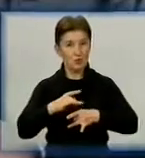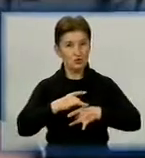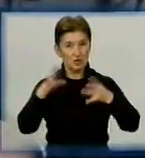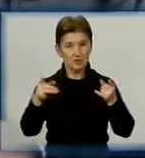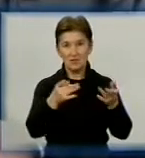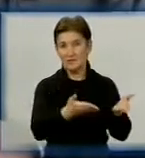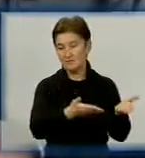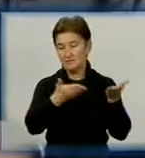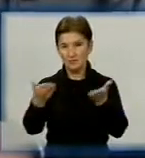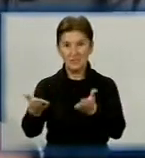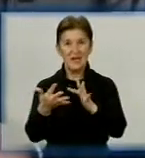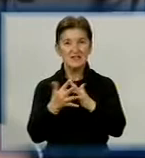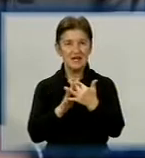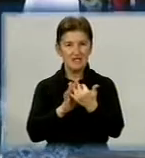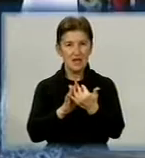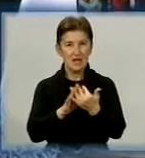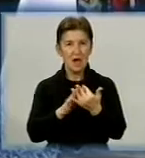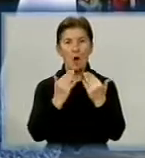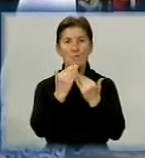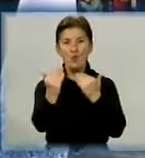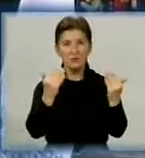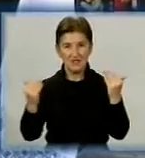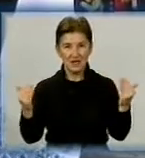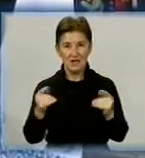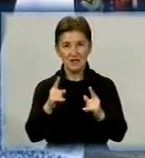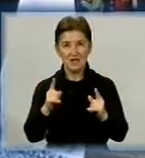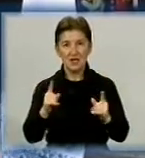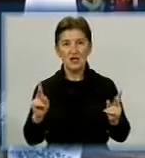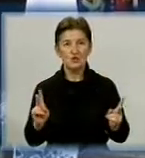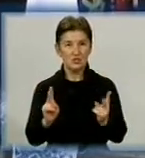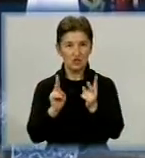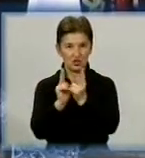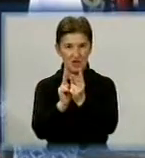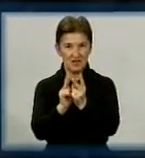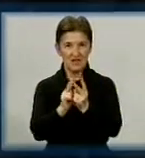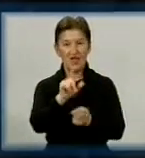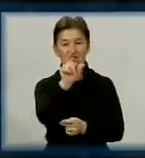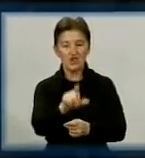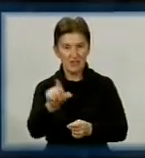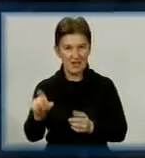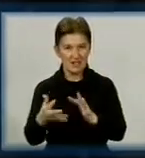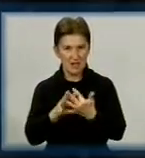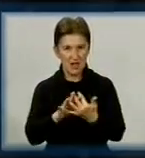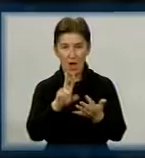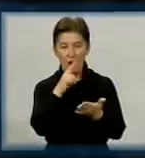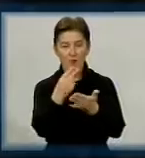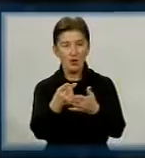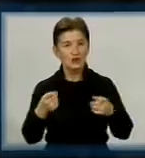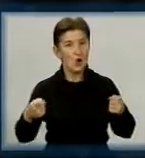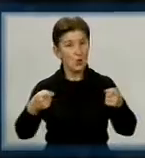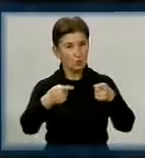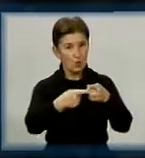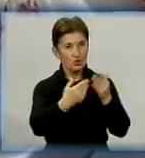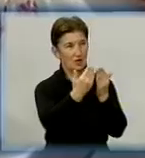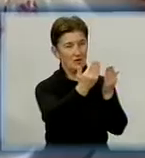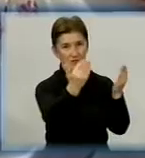відвідати Трепівський сільський музей. Тут делегацію зустрічали жителі села на чолі з головою сільської ради. Передусім гостям показують куточок, присвячений